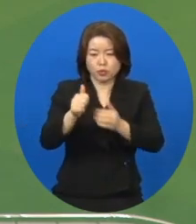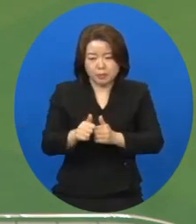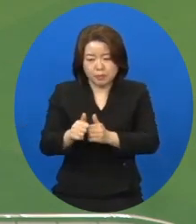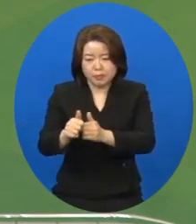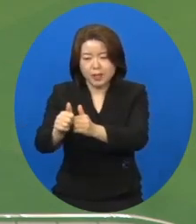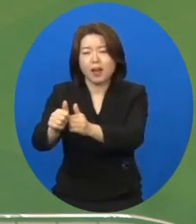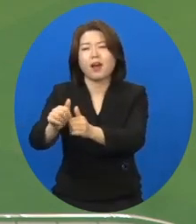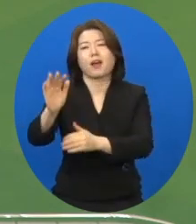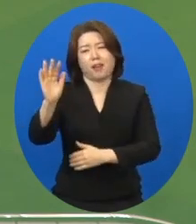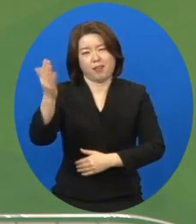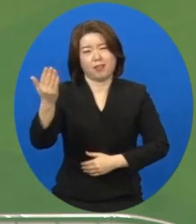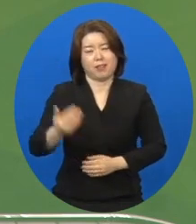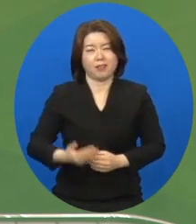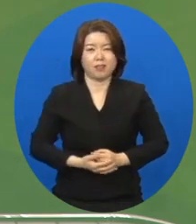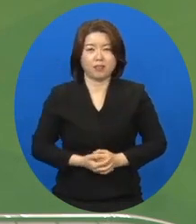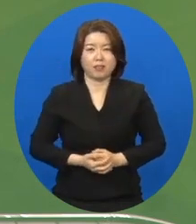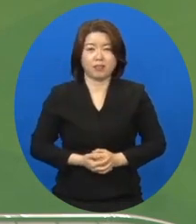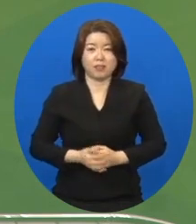안타깝게도